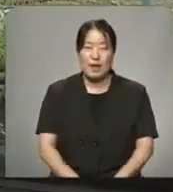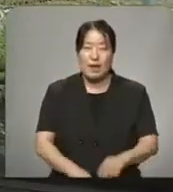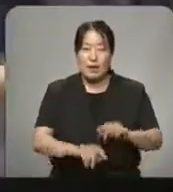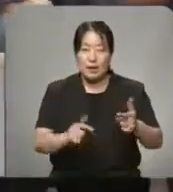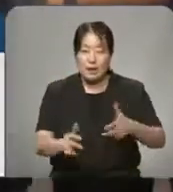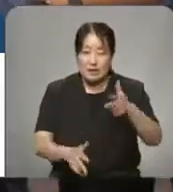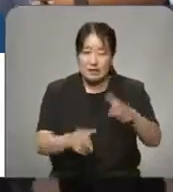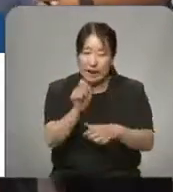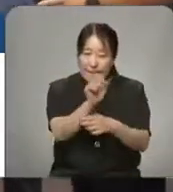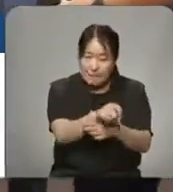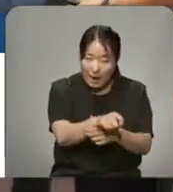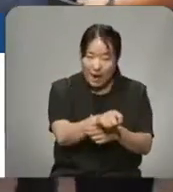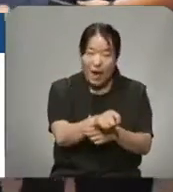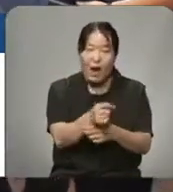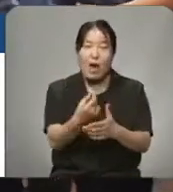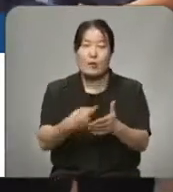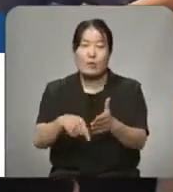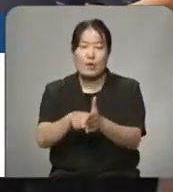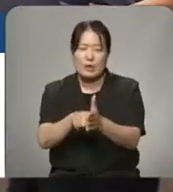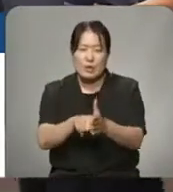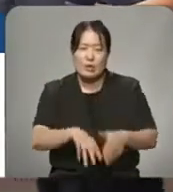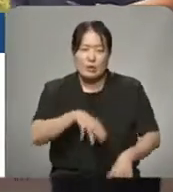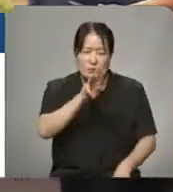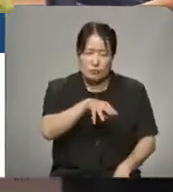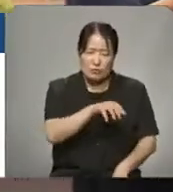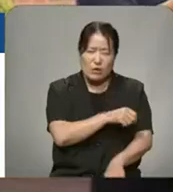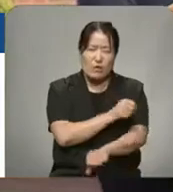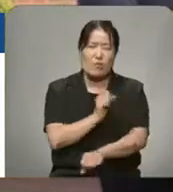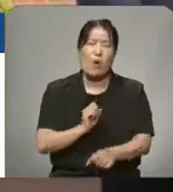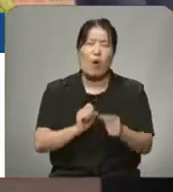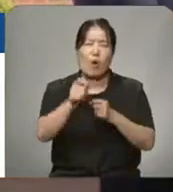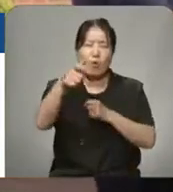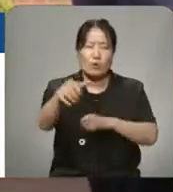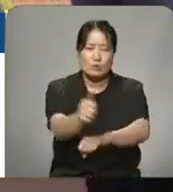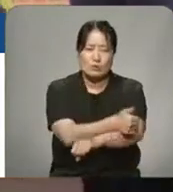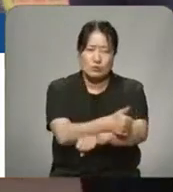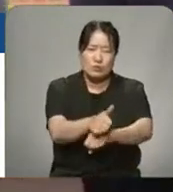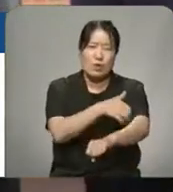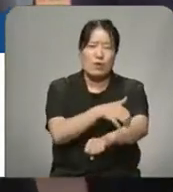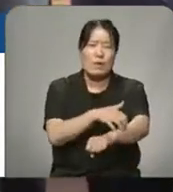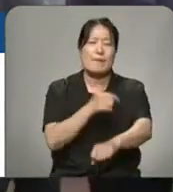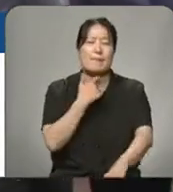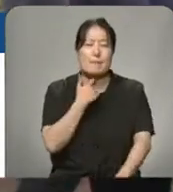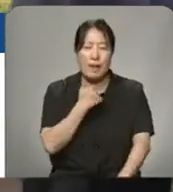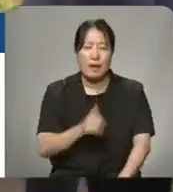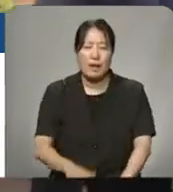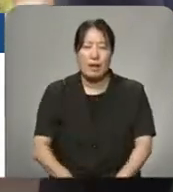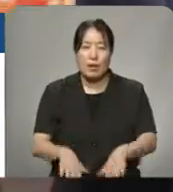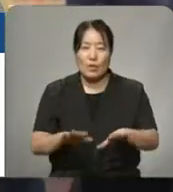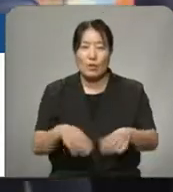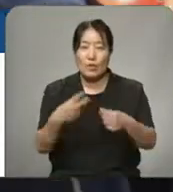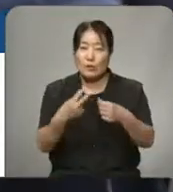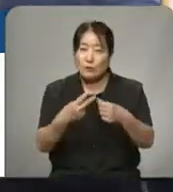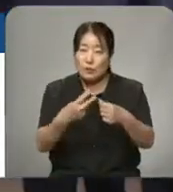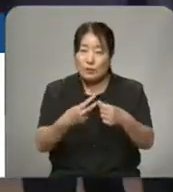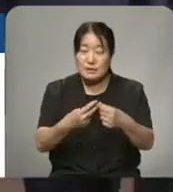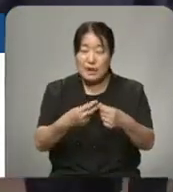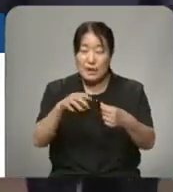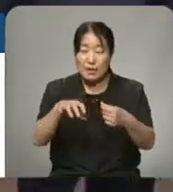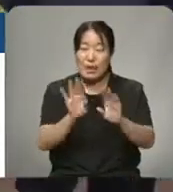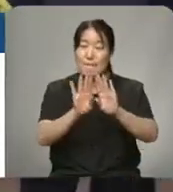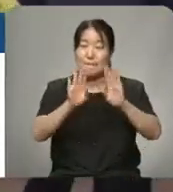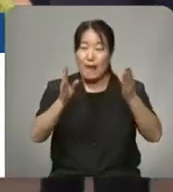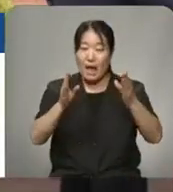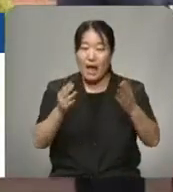사항이라든지 행위를 하려면 춘천을 갔었습니다. 불편함이 상당히 많았습니다. 이번 제2청사를 개청함으로써